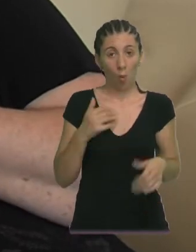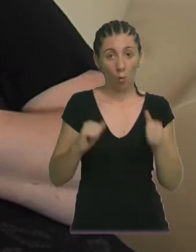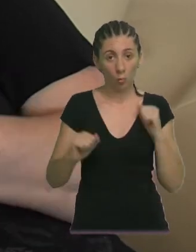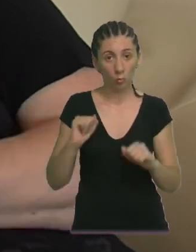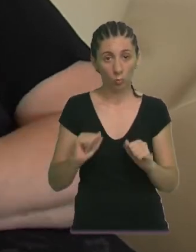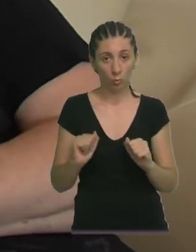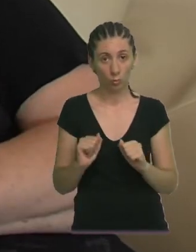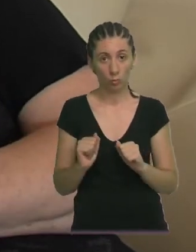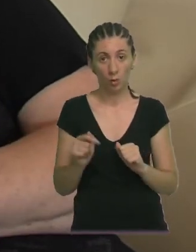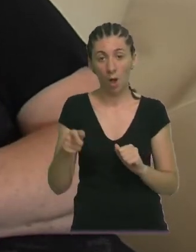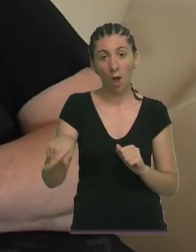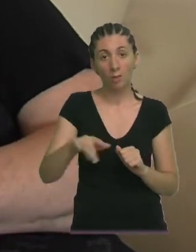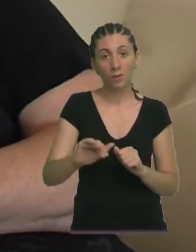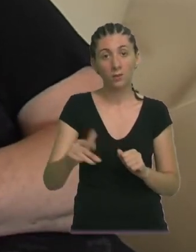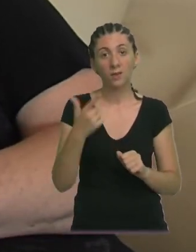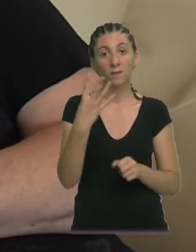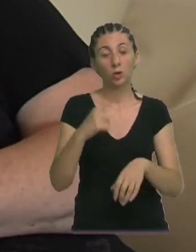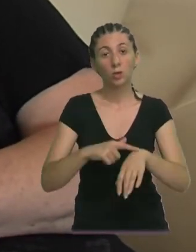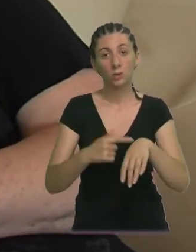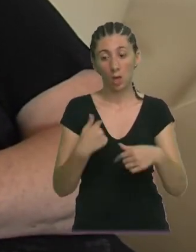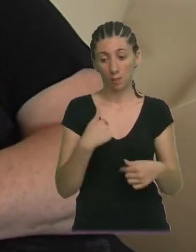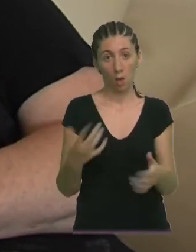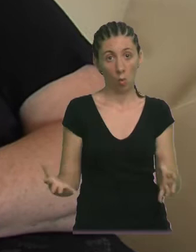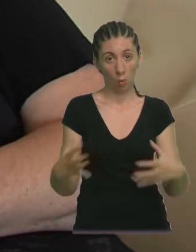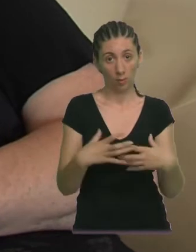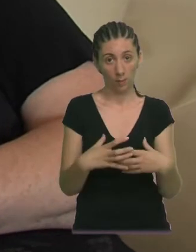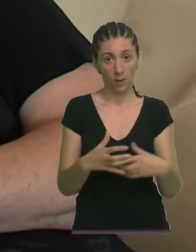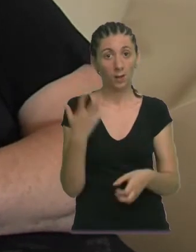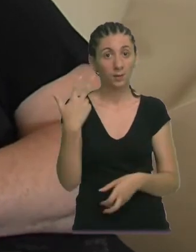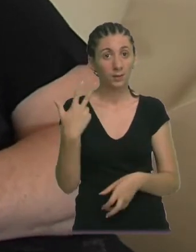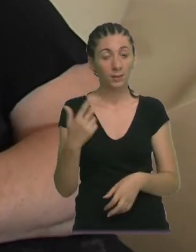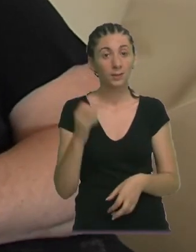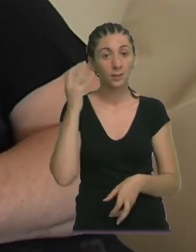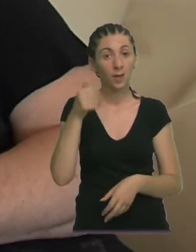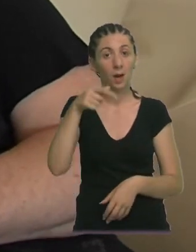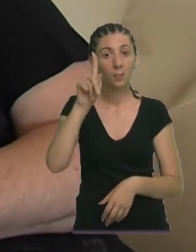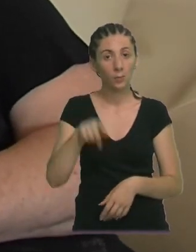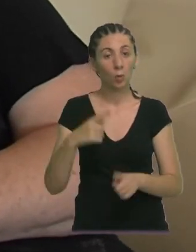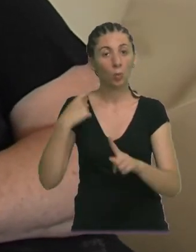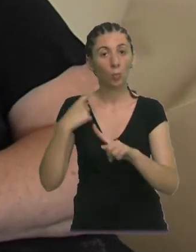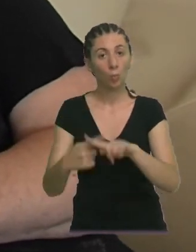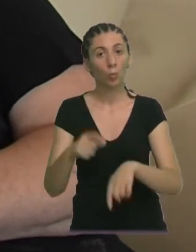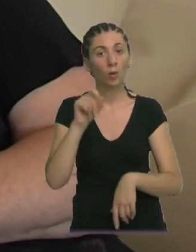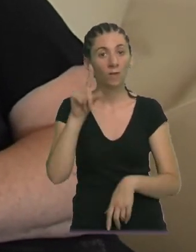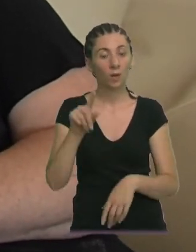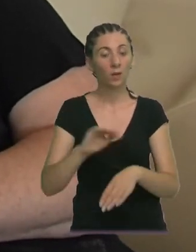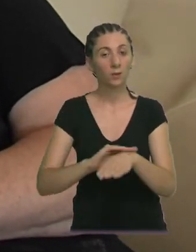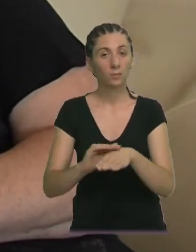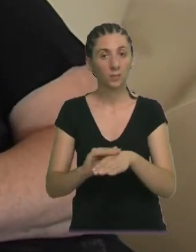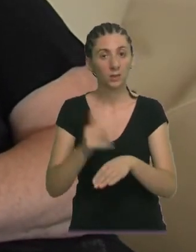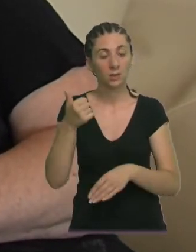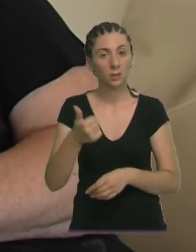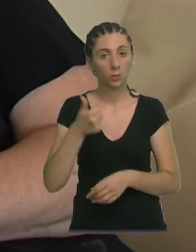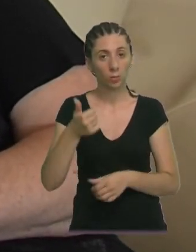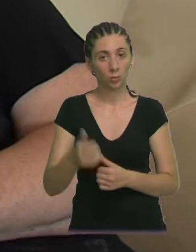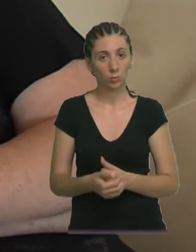trud. Ali s time da sta djeca 24 sata kod mene, 30 dana mjesečno i 12 mjeseci